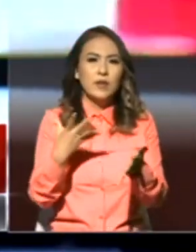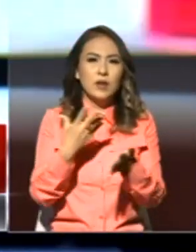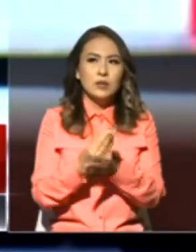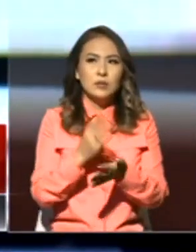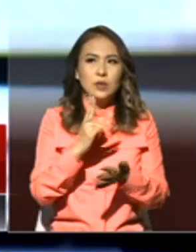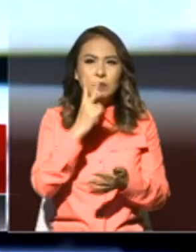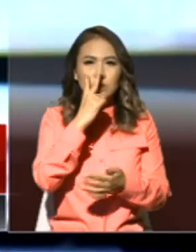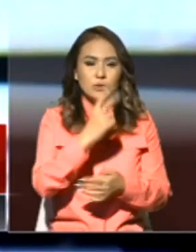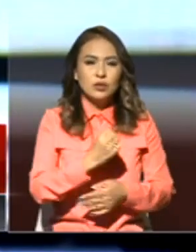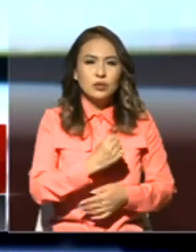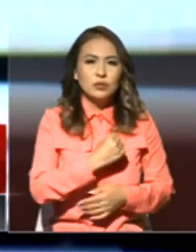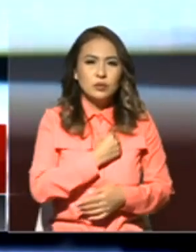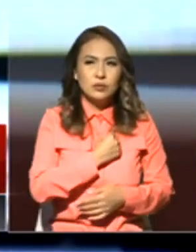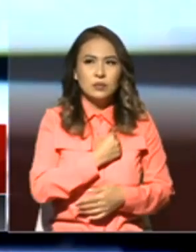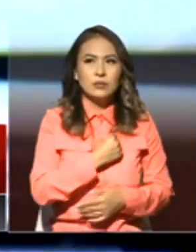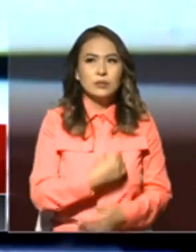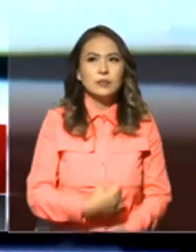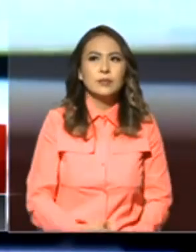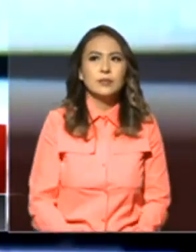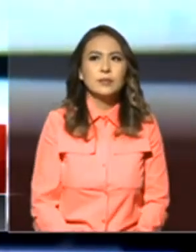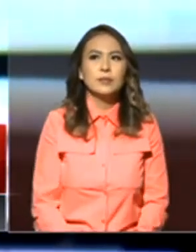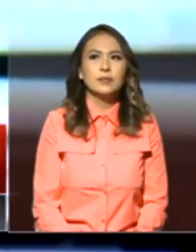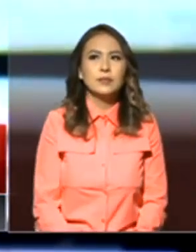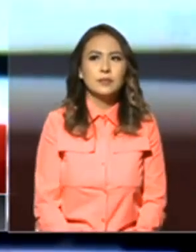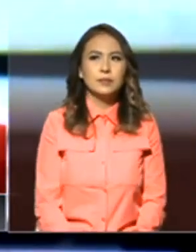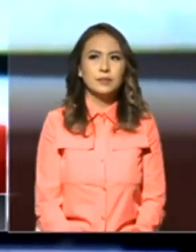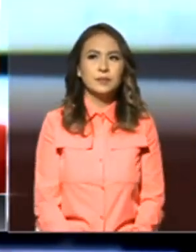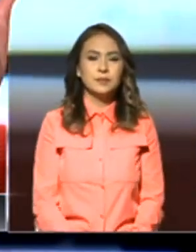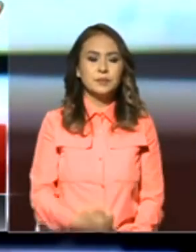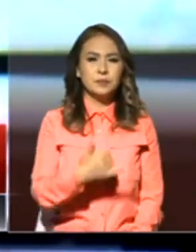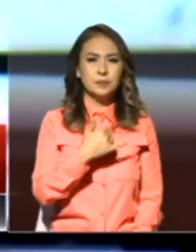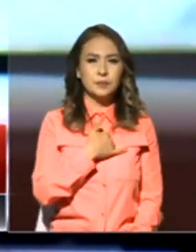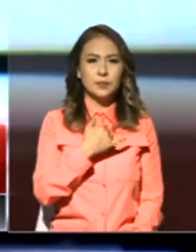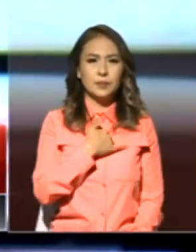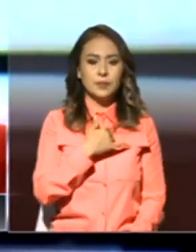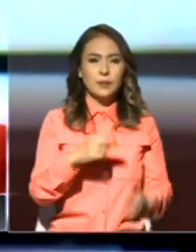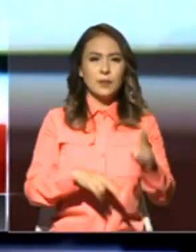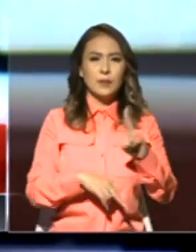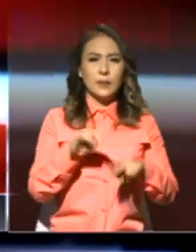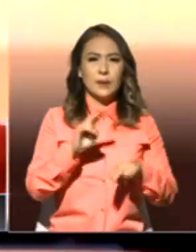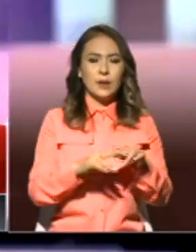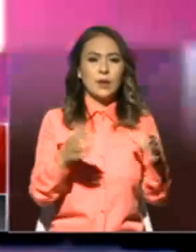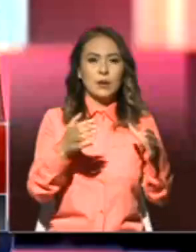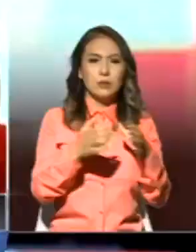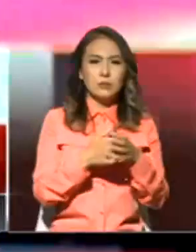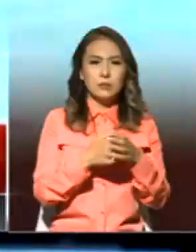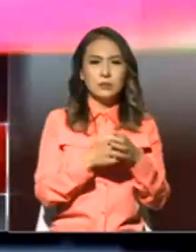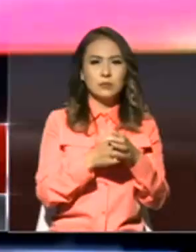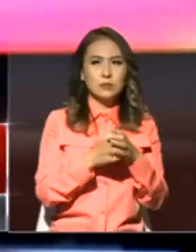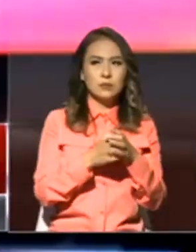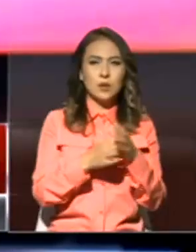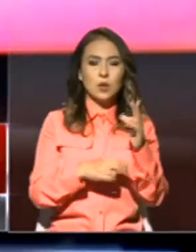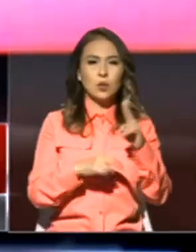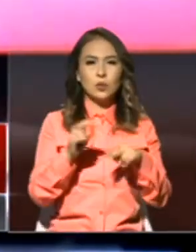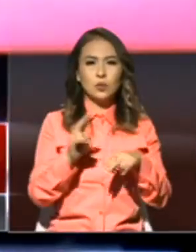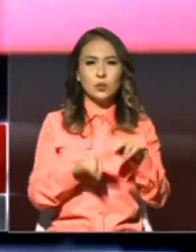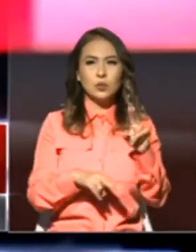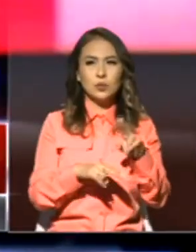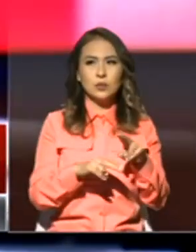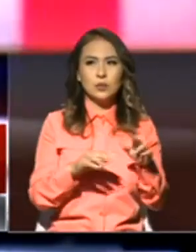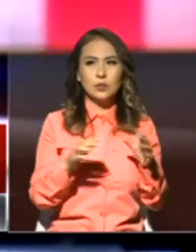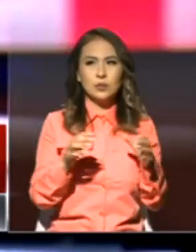Ішіңіз ашиды былай қарасаңыз. Және Мақсат мырза айтқандай, біздегі құрылыс компаниялары болмайынша, құрылыс компаниялар